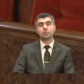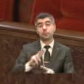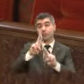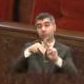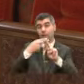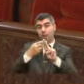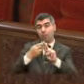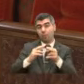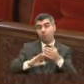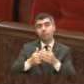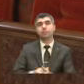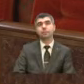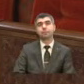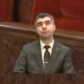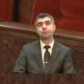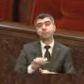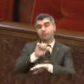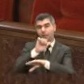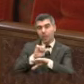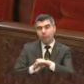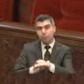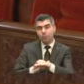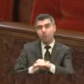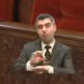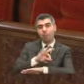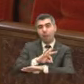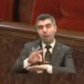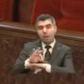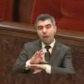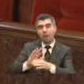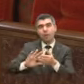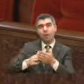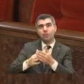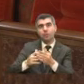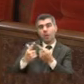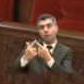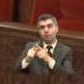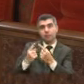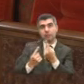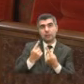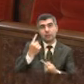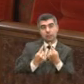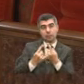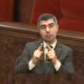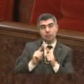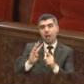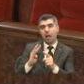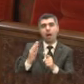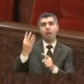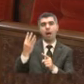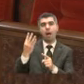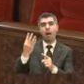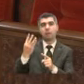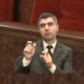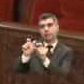طرحه الإخوان، التعاضدية والشؤون ديال التعاضدية وفقا للقانون بيد المتصرفين الأربعة الذين تم تعيينهم